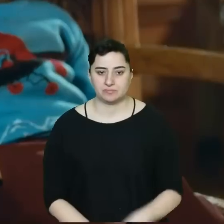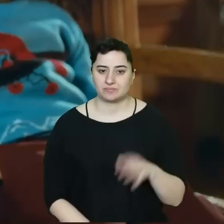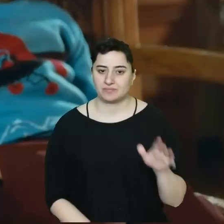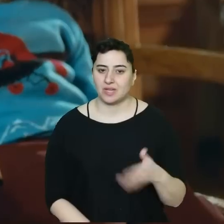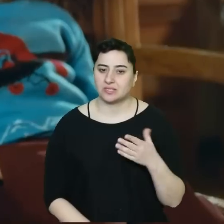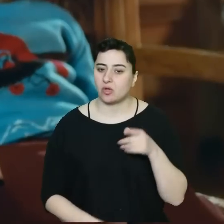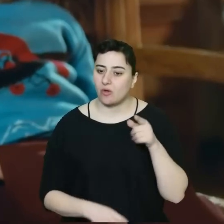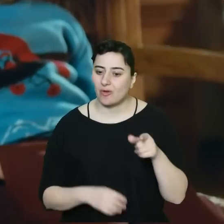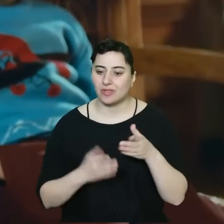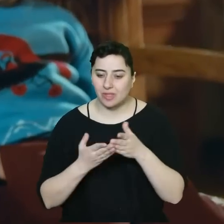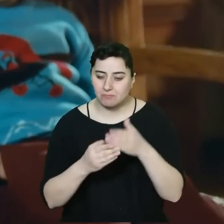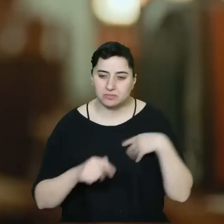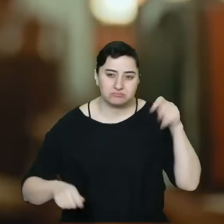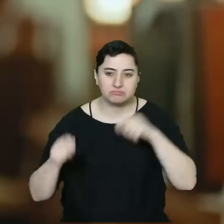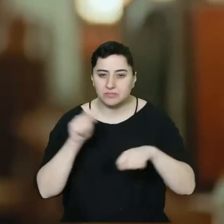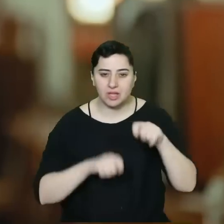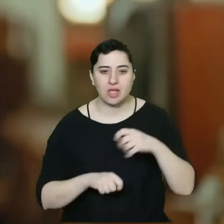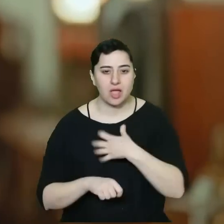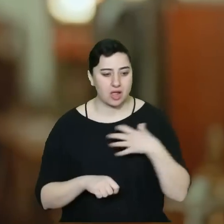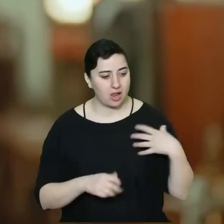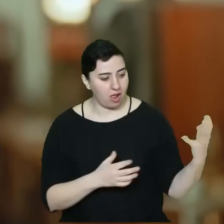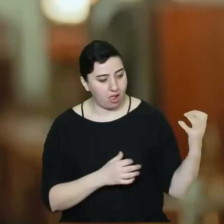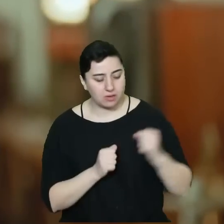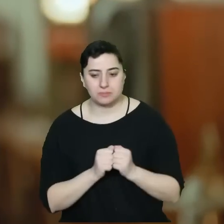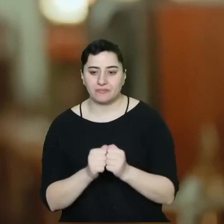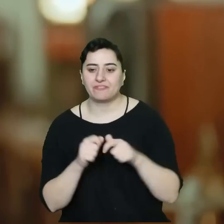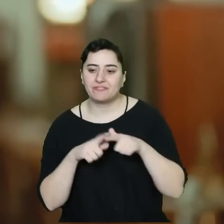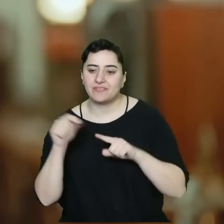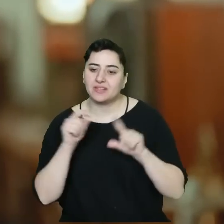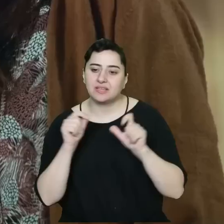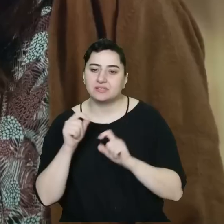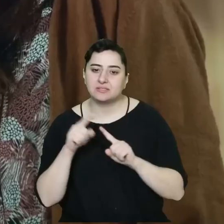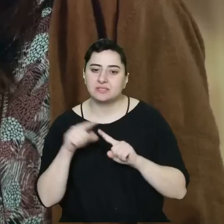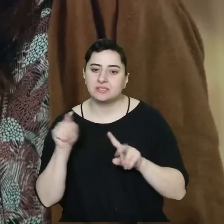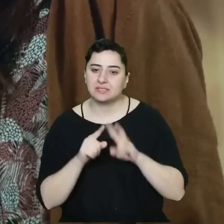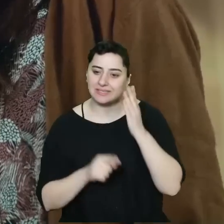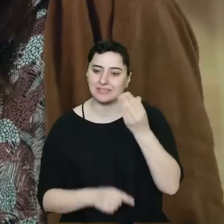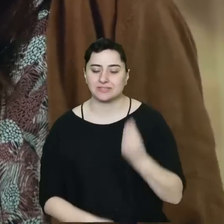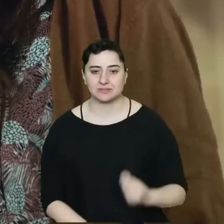Keşke ben de öyle bir gemi yapsam da annemi alıp Filistin'e gitseyim.